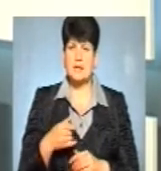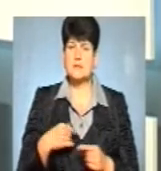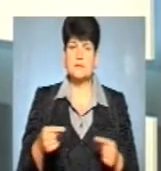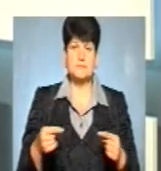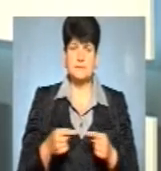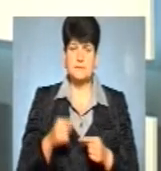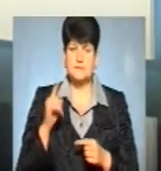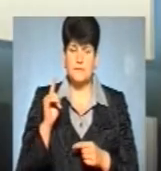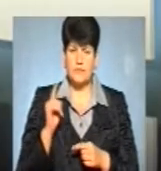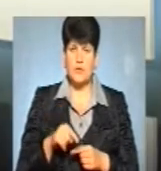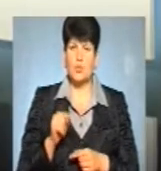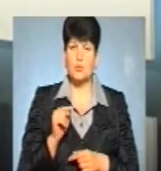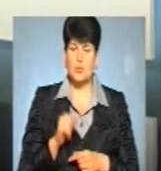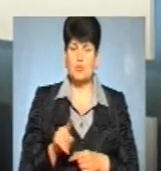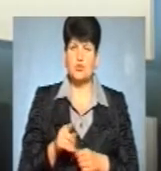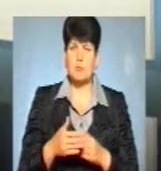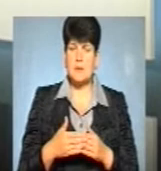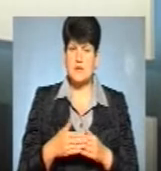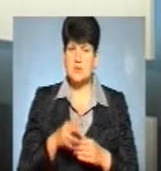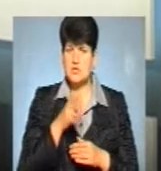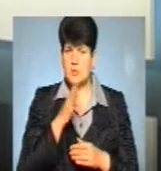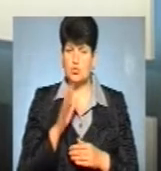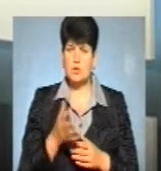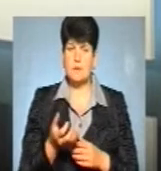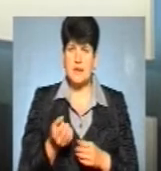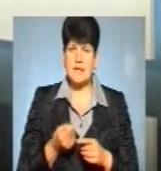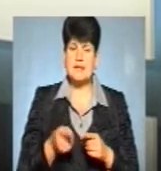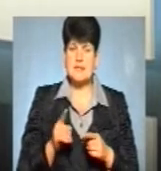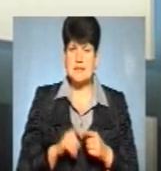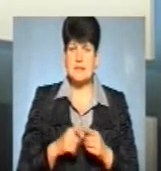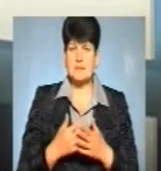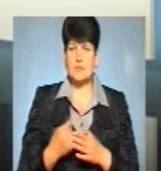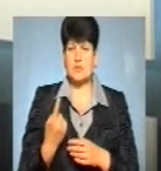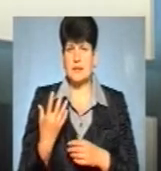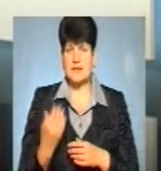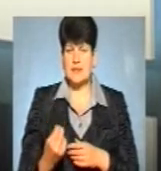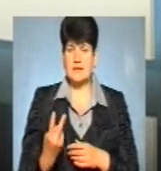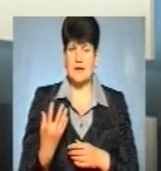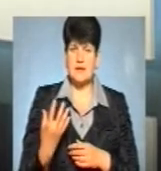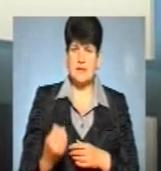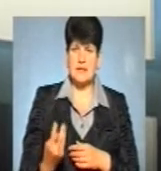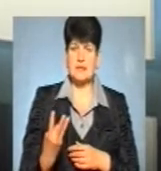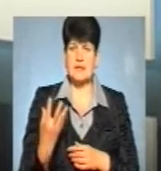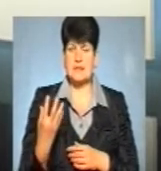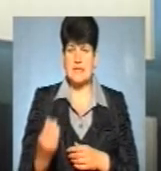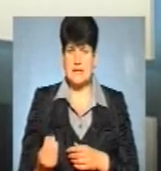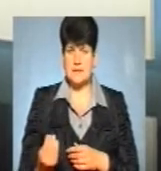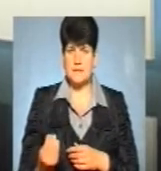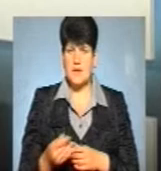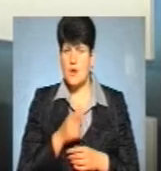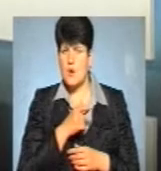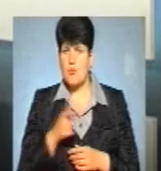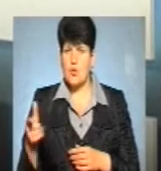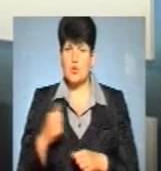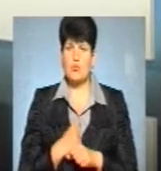тому, що найближчим часом буде прийнято, це, напевно, що день-два ну, три дні, протягом